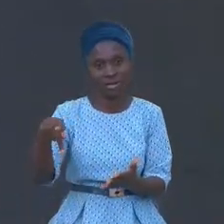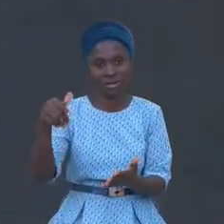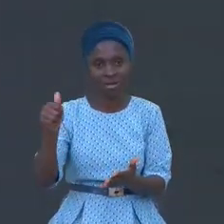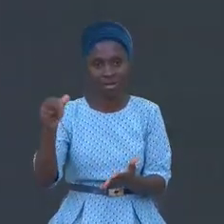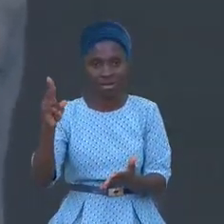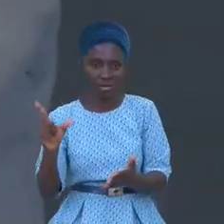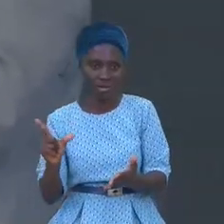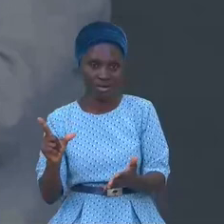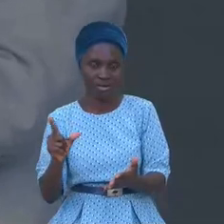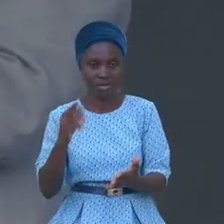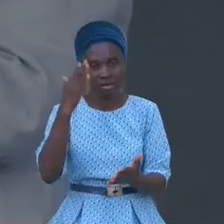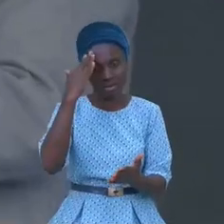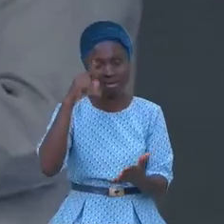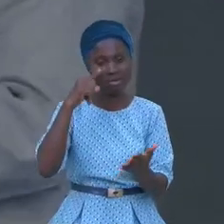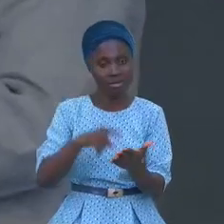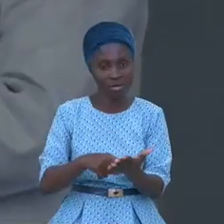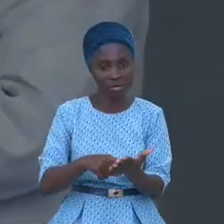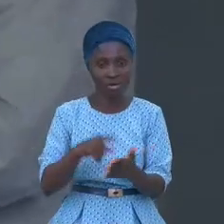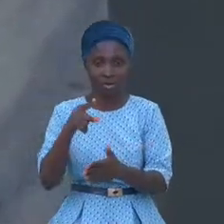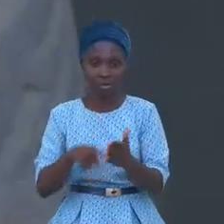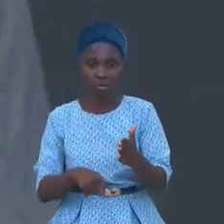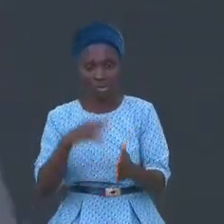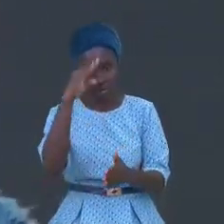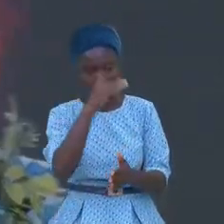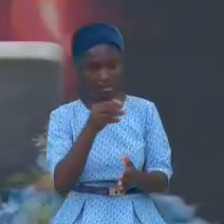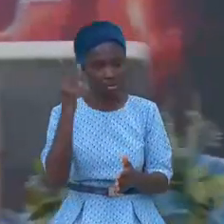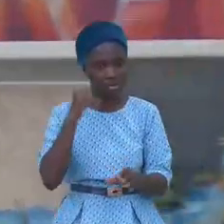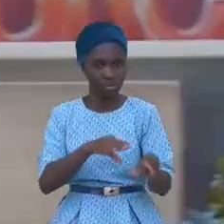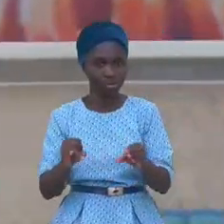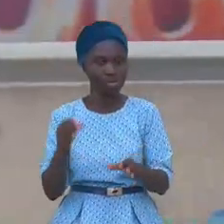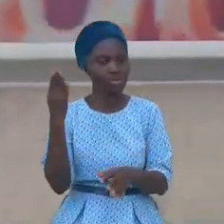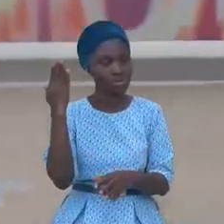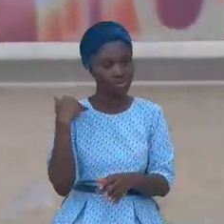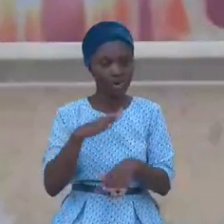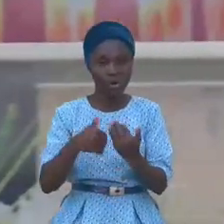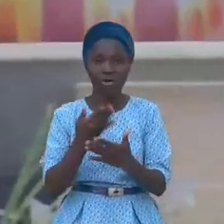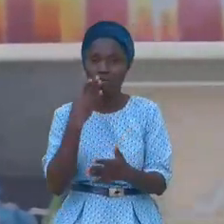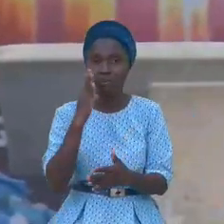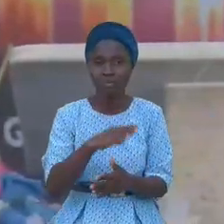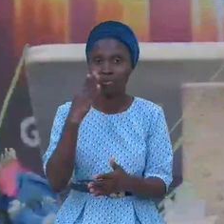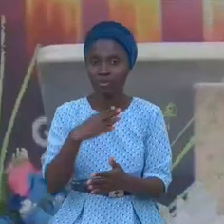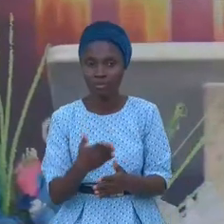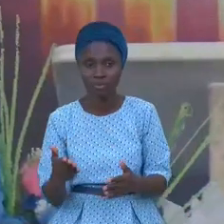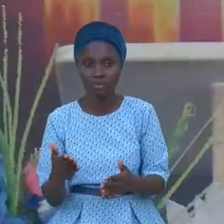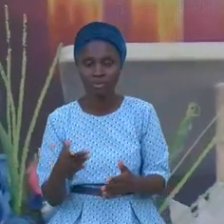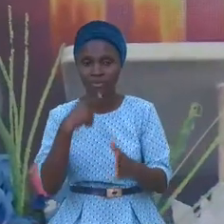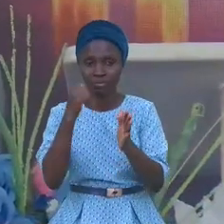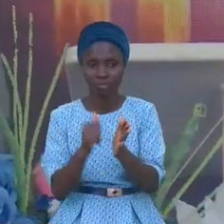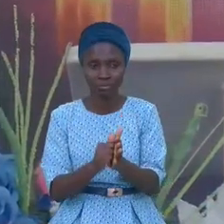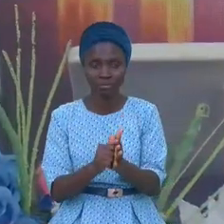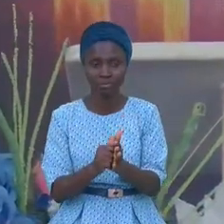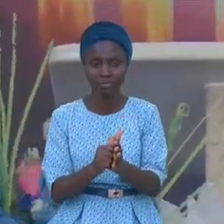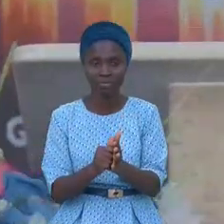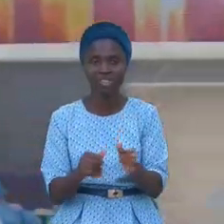le passé, et toutes ces mauvaises choses qu'il faisait par le passé. Il dit, même pour être sauvé, un